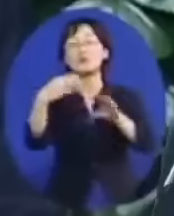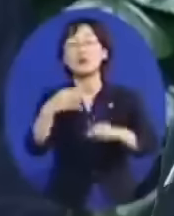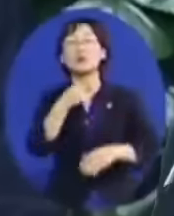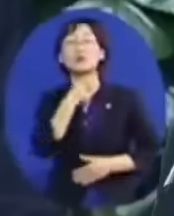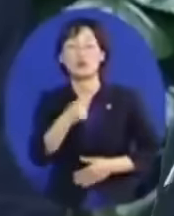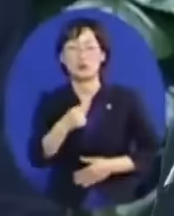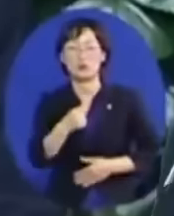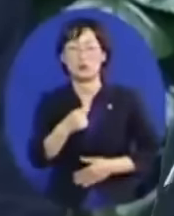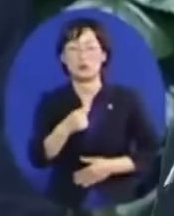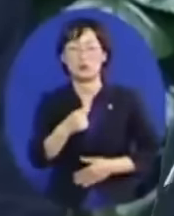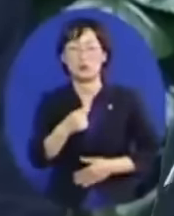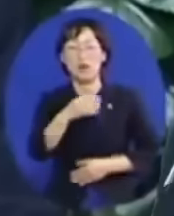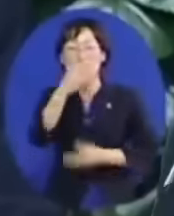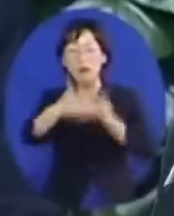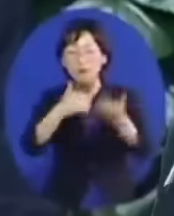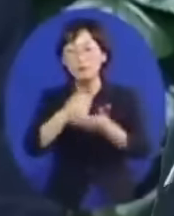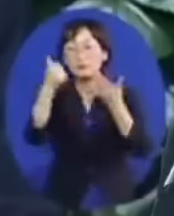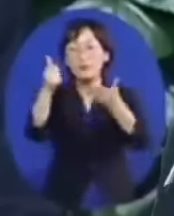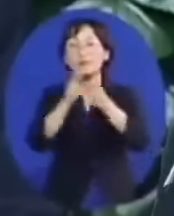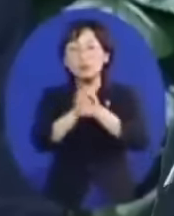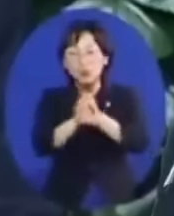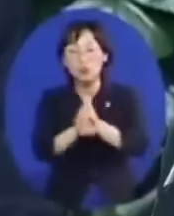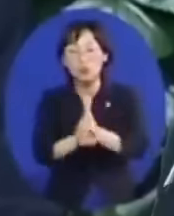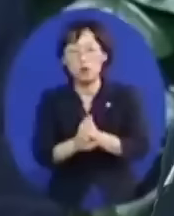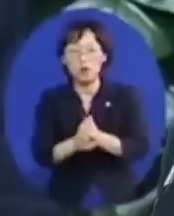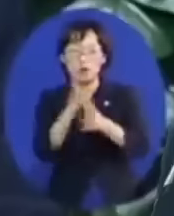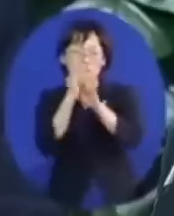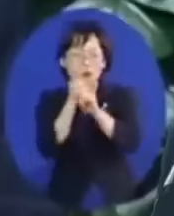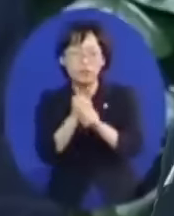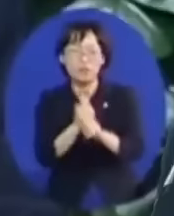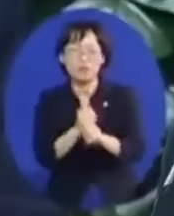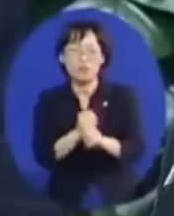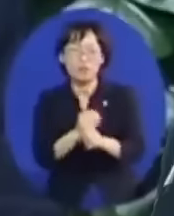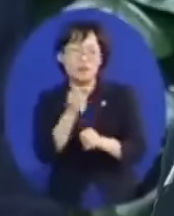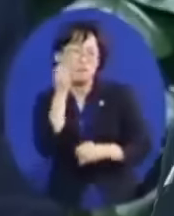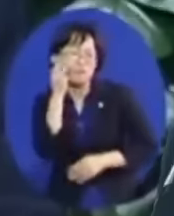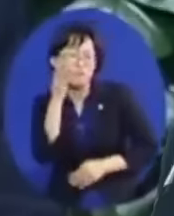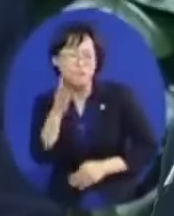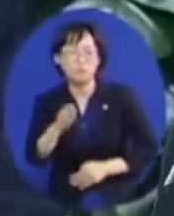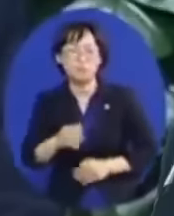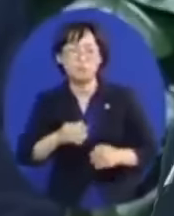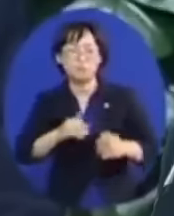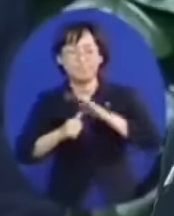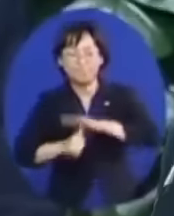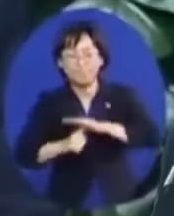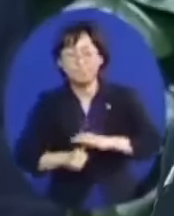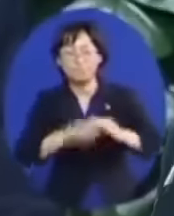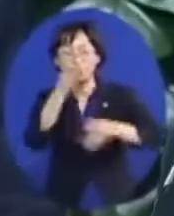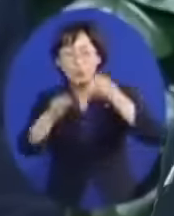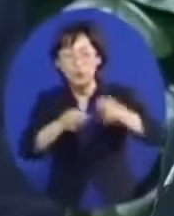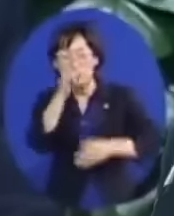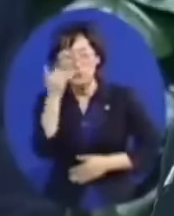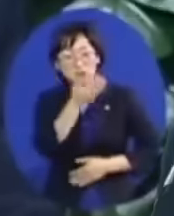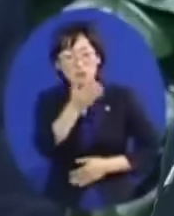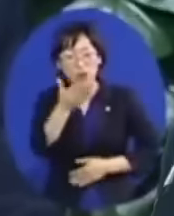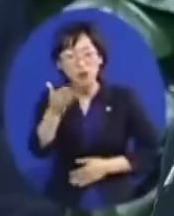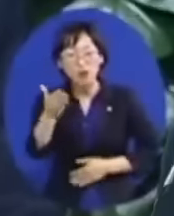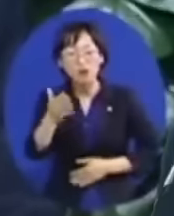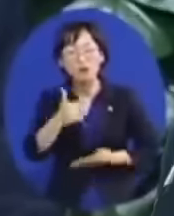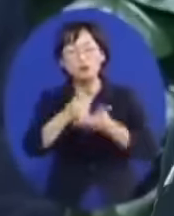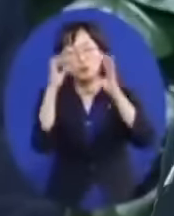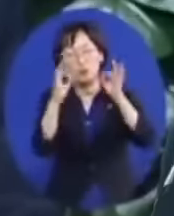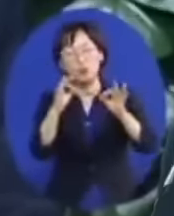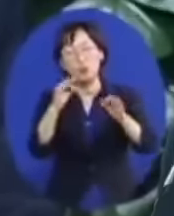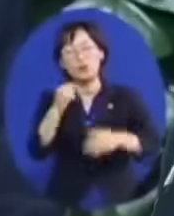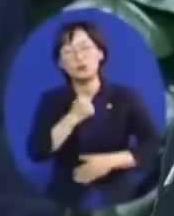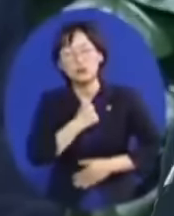원하는데 하나님께 기도하는데 몇 주간이고 몇 달이고 부르짖어 기도하는 인내를 가진 사람이 있겠느냐고 주님께서 탄식한